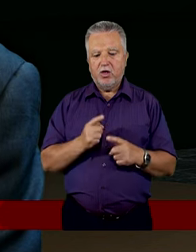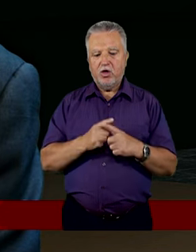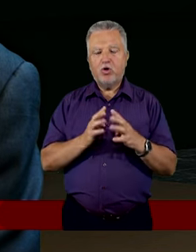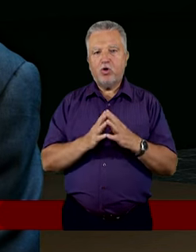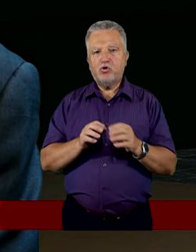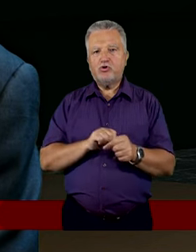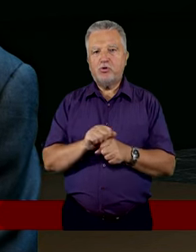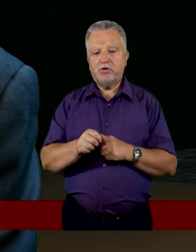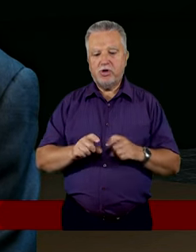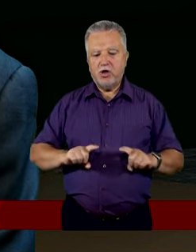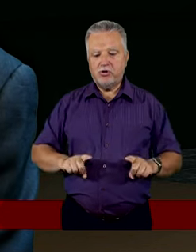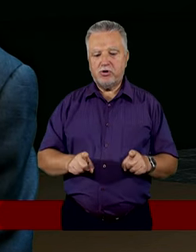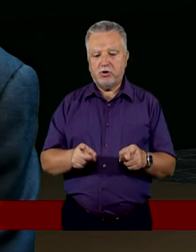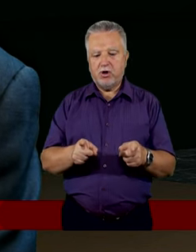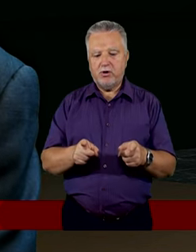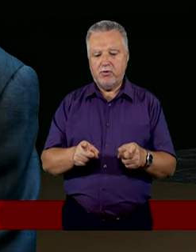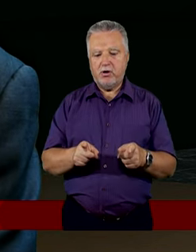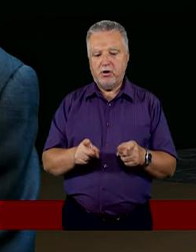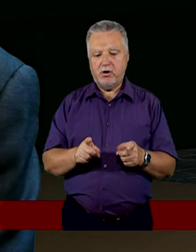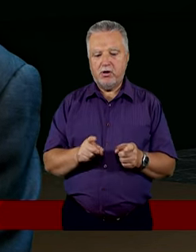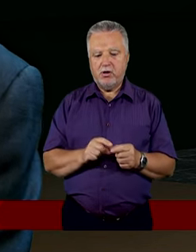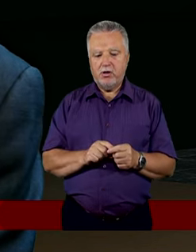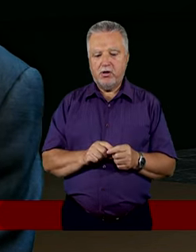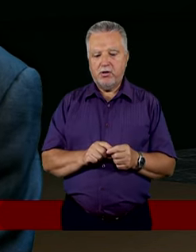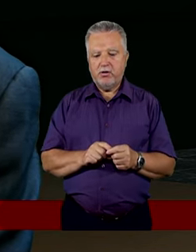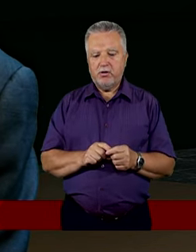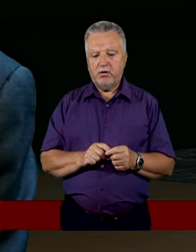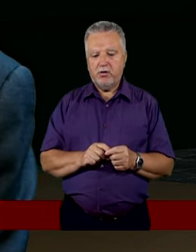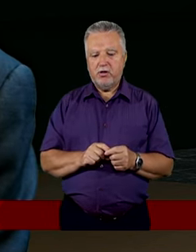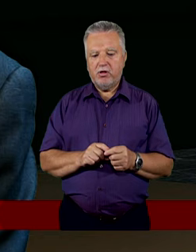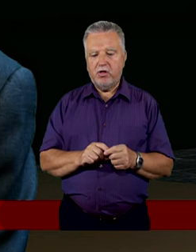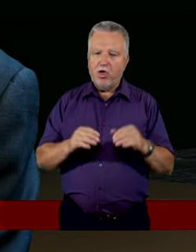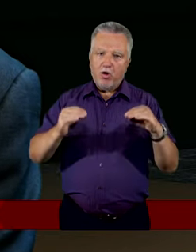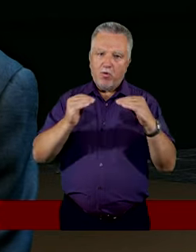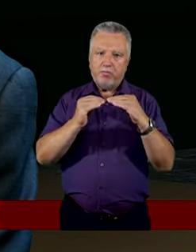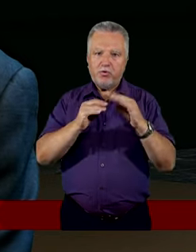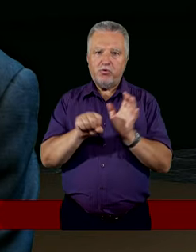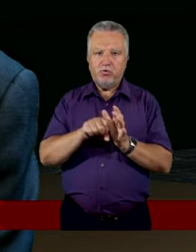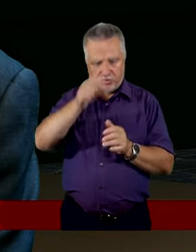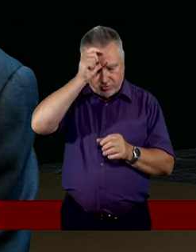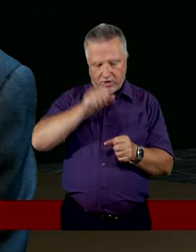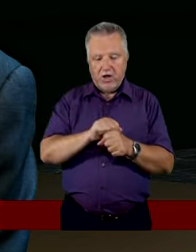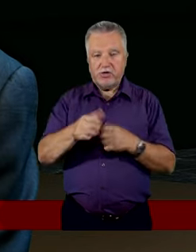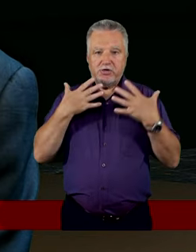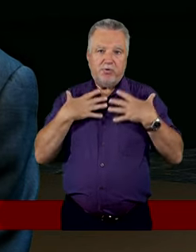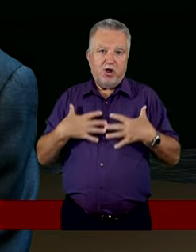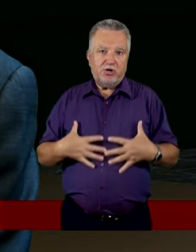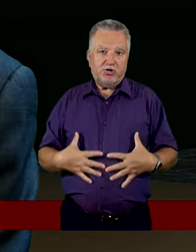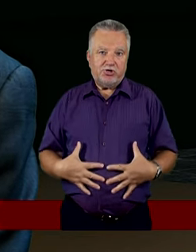że Kościół, gdy jest zorganizowany, to jest takie porównanie do człowieka. Jesteśmy